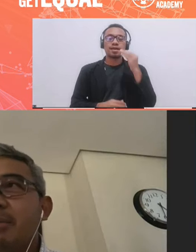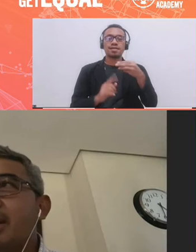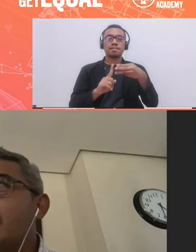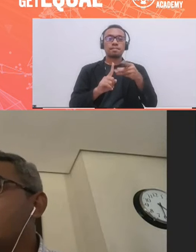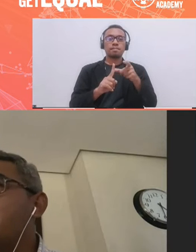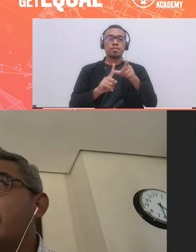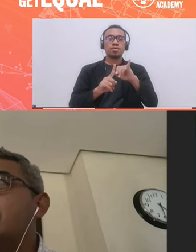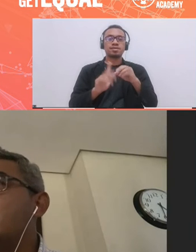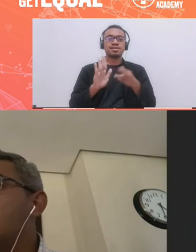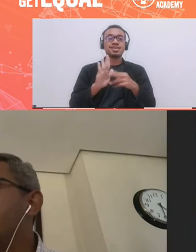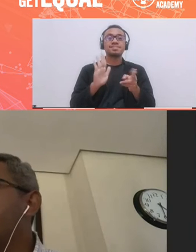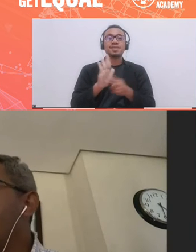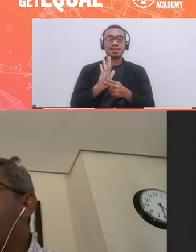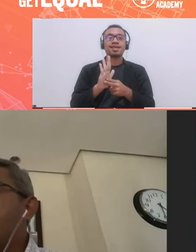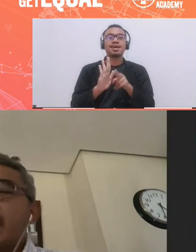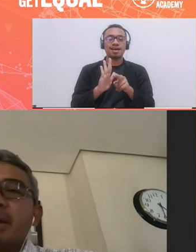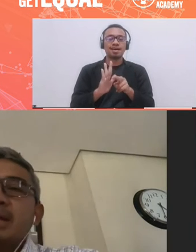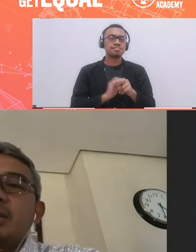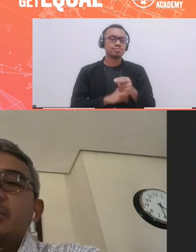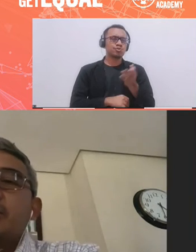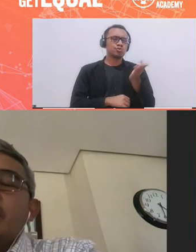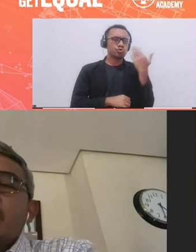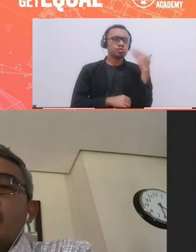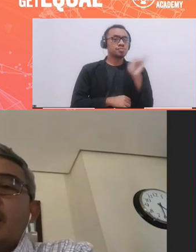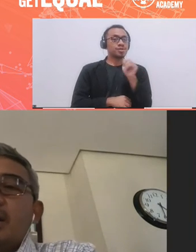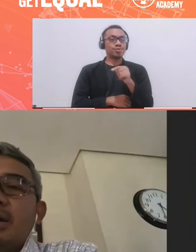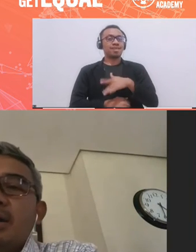merasakan bagaimana represinya pada masa itu.